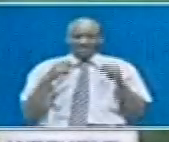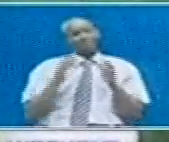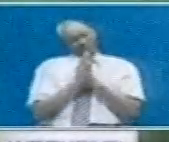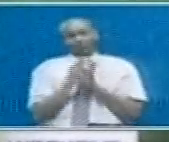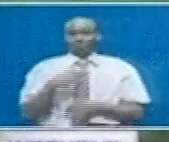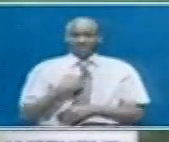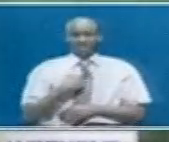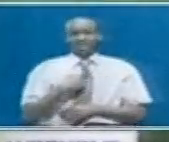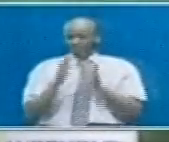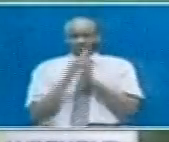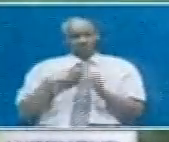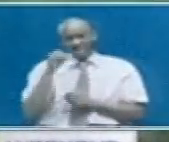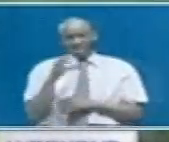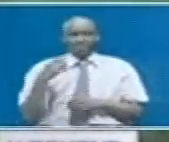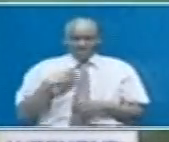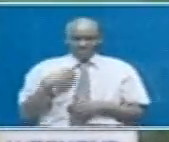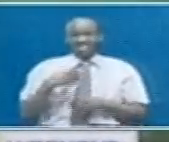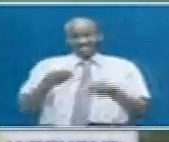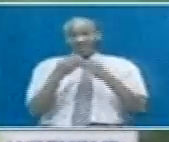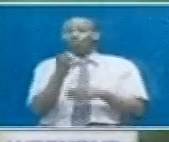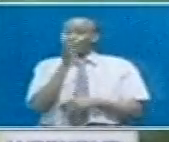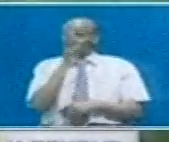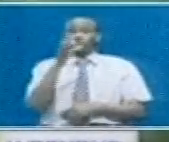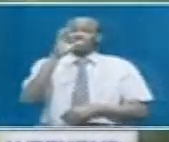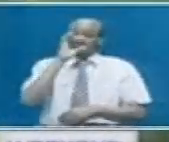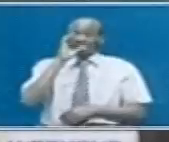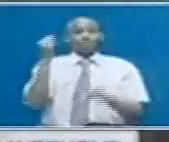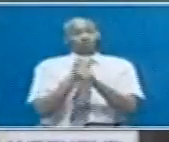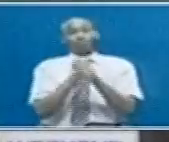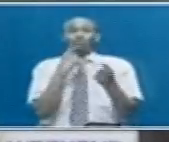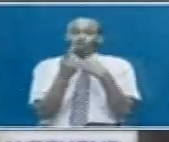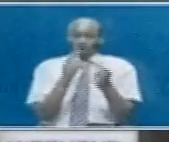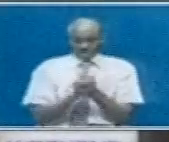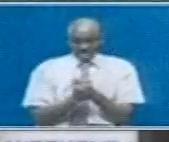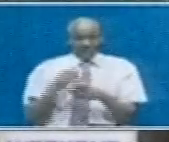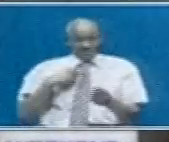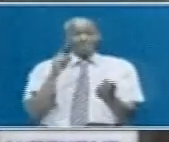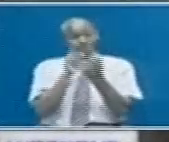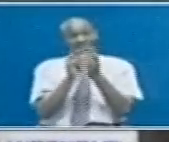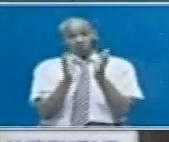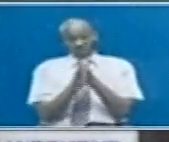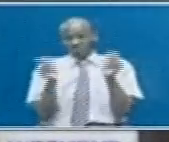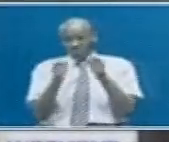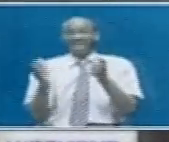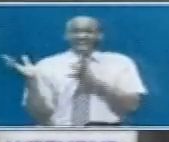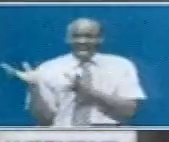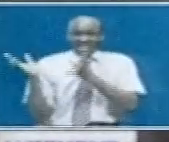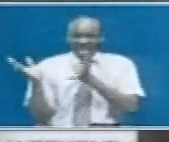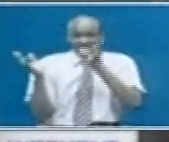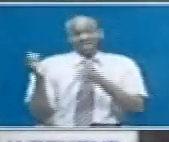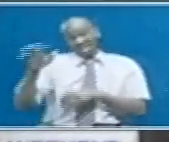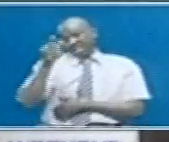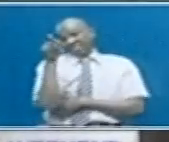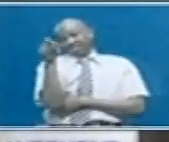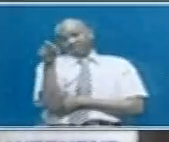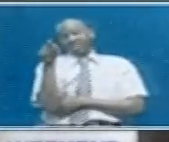kuniombea sababu nilipatiwa machi nikakunywa nikakosa kuongea. Na nilikutana na wachawi wakanibeba mpaka mahali fulani.